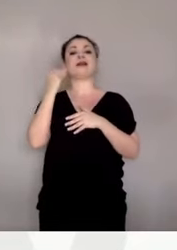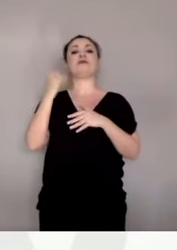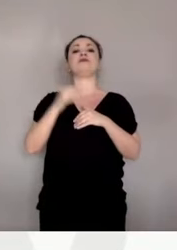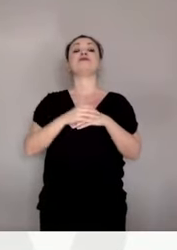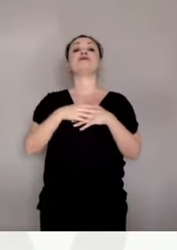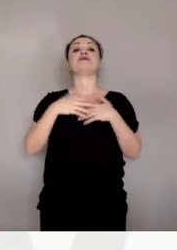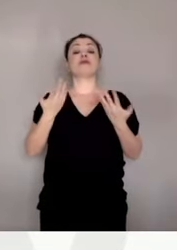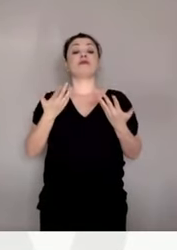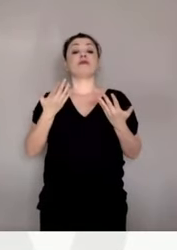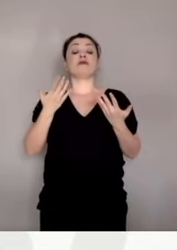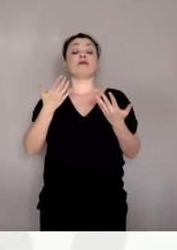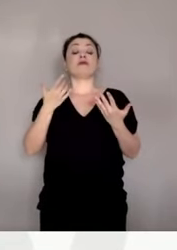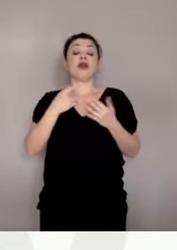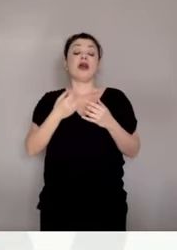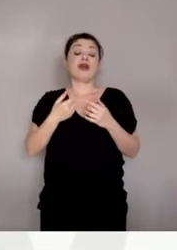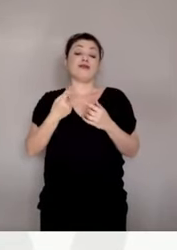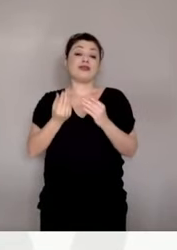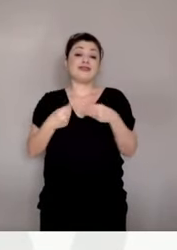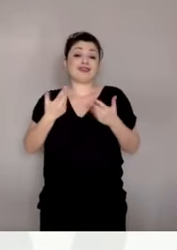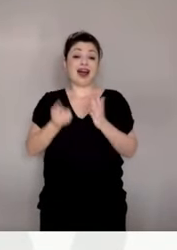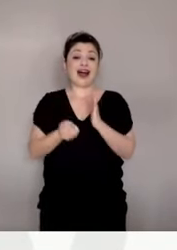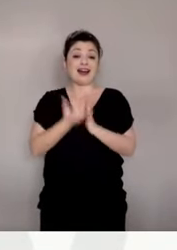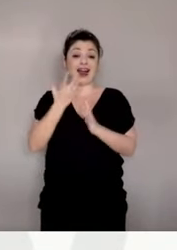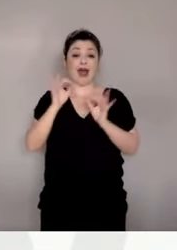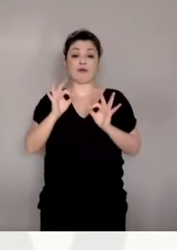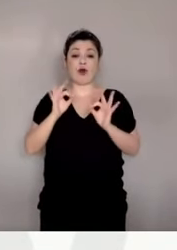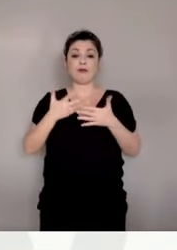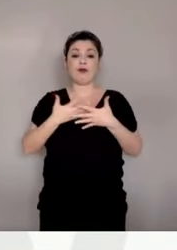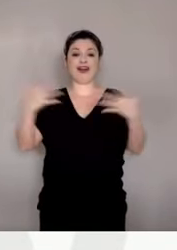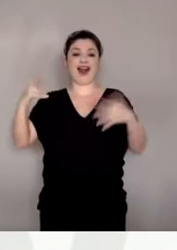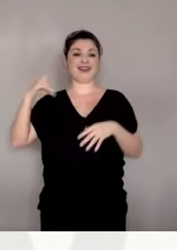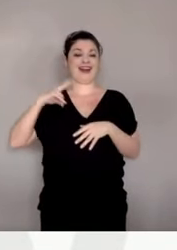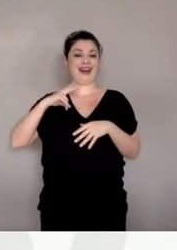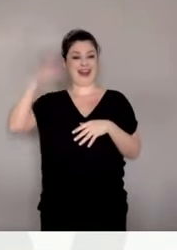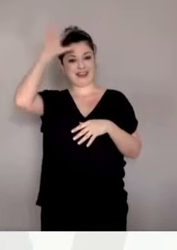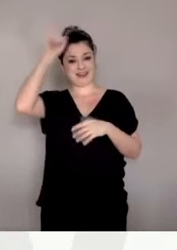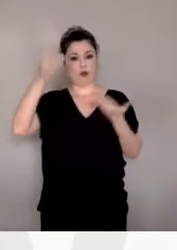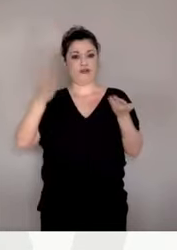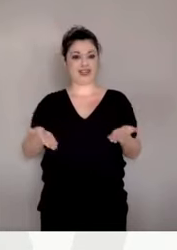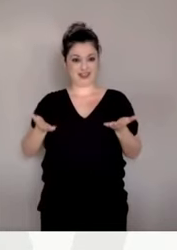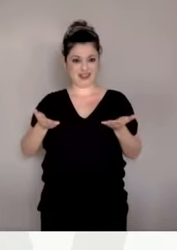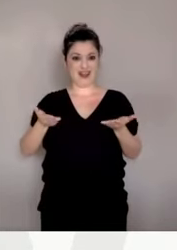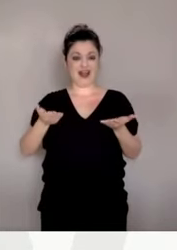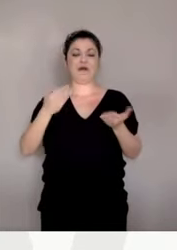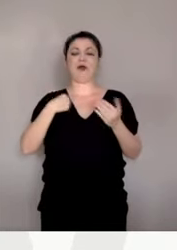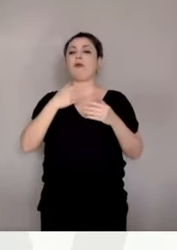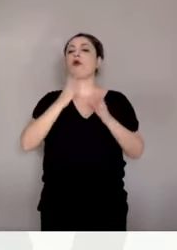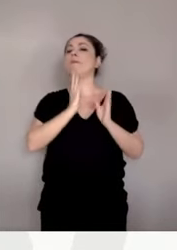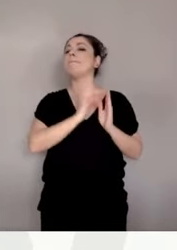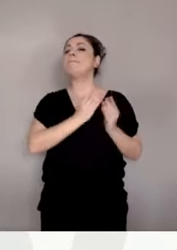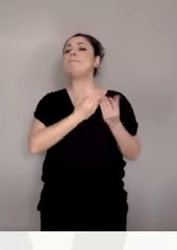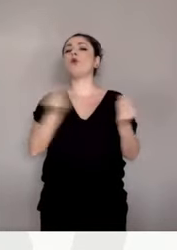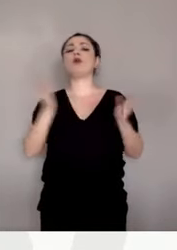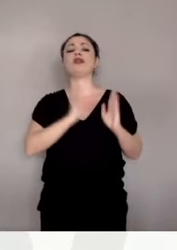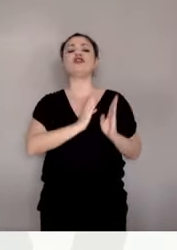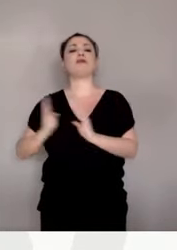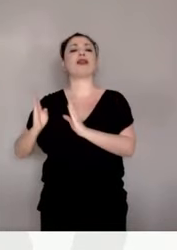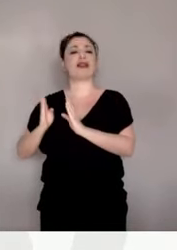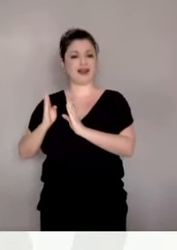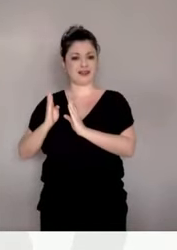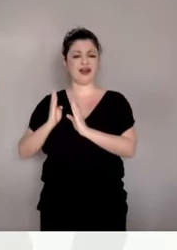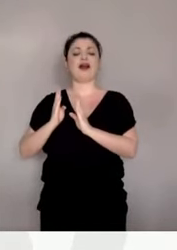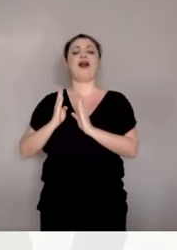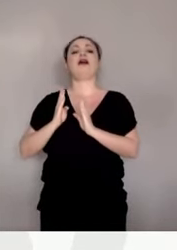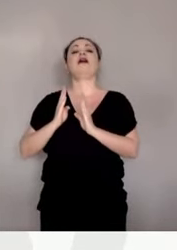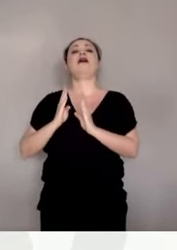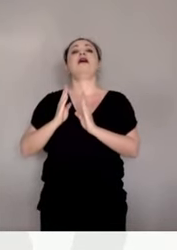e creano quella che è la grande ricchezza di questa università, una grandissima multidisciplinarietà, molto spesso